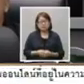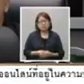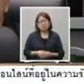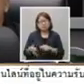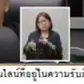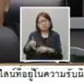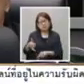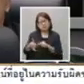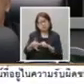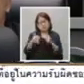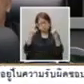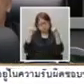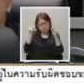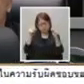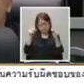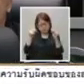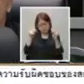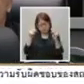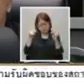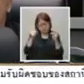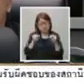ายกรัฐมนตรีรัฐมนตรีเนี่ยนะ